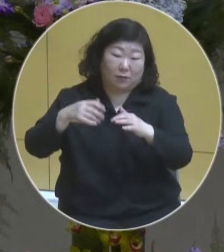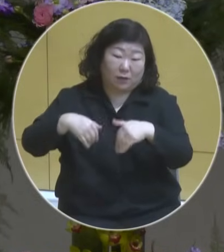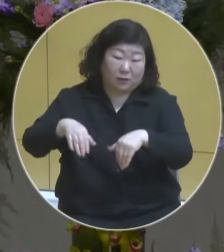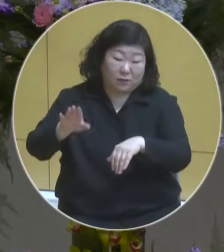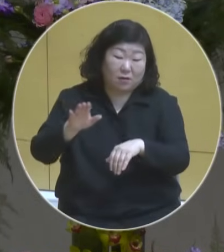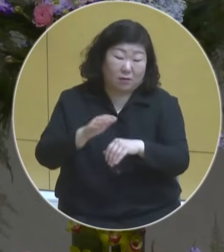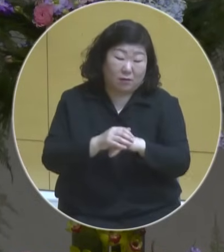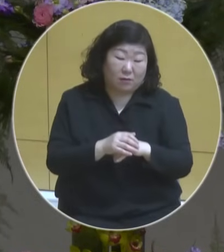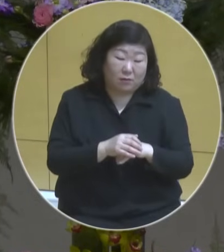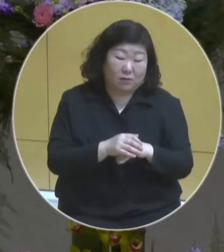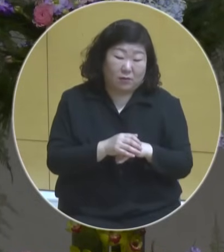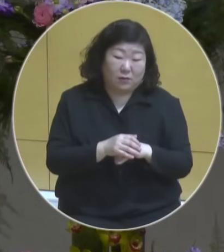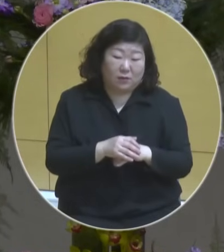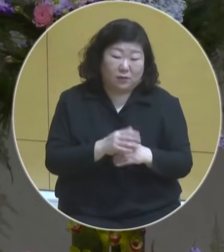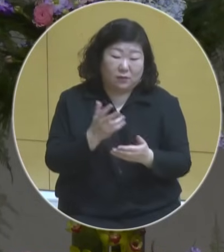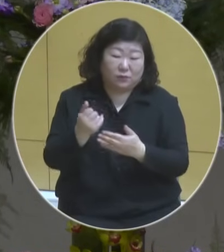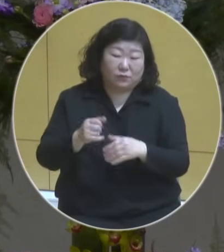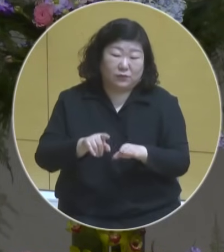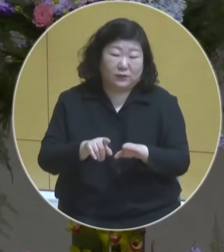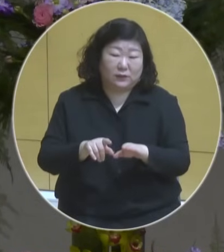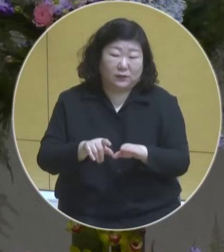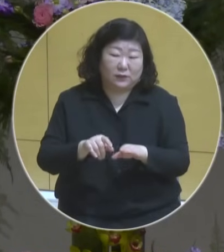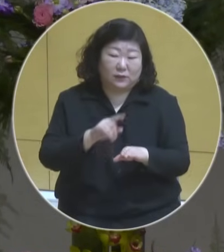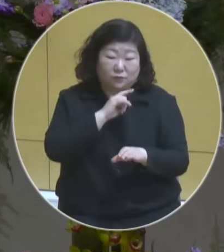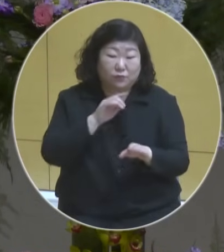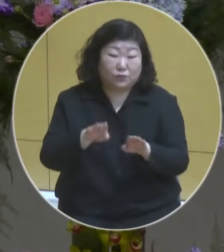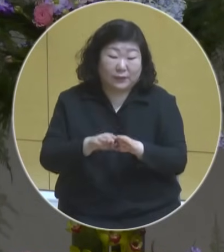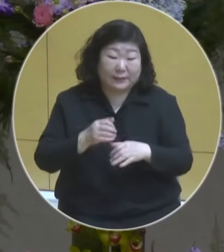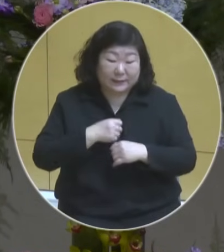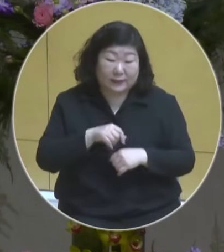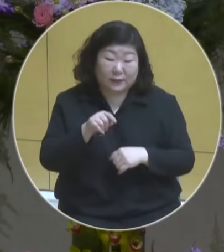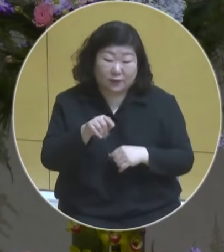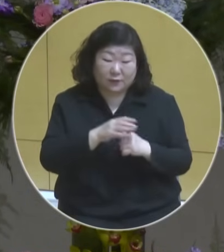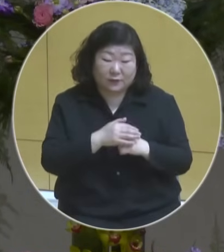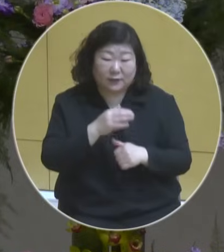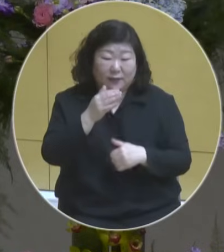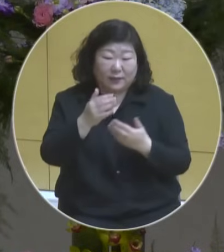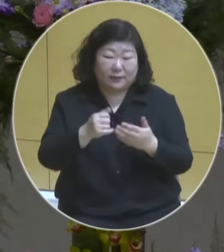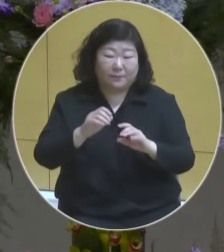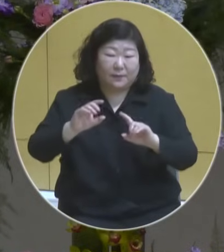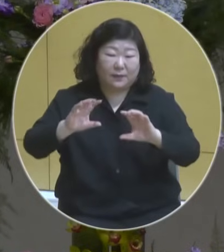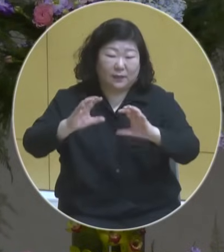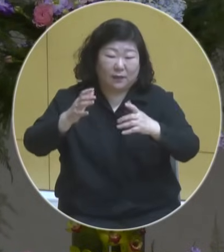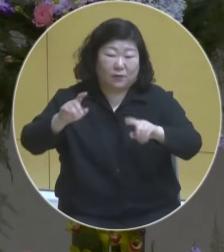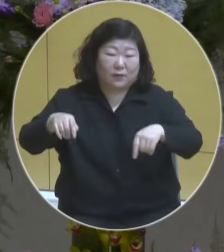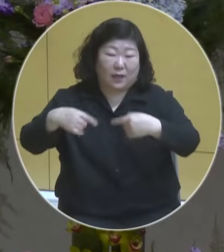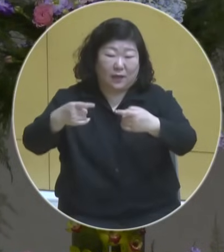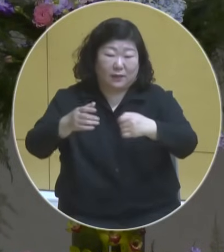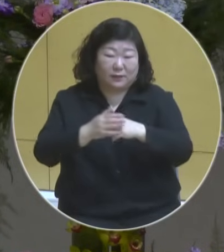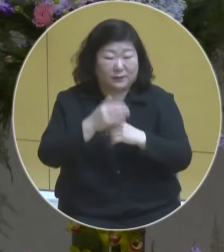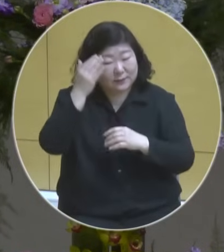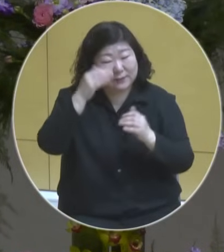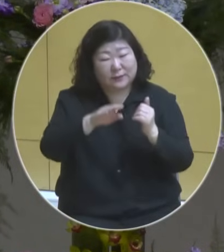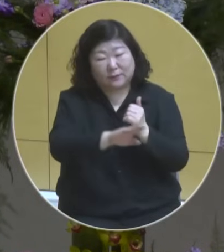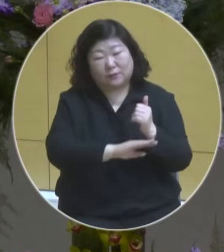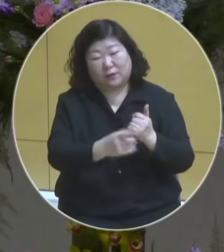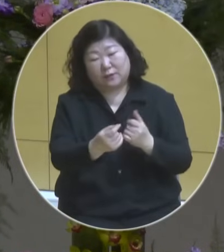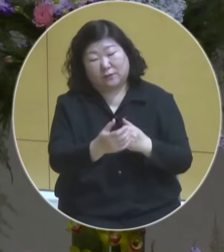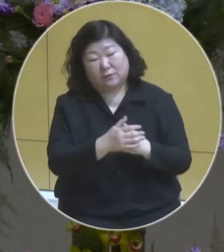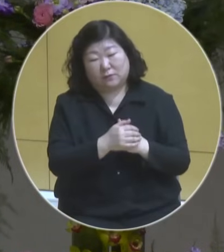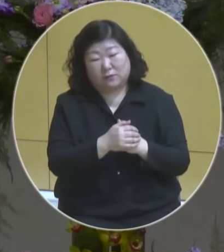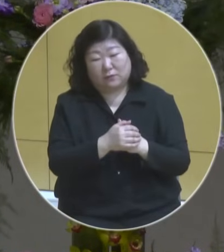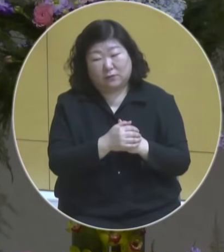예수 그리스도께 나아가는 그림자인 것입니다 여러분 주일이 우리를 구원할 수 없지만 구원받는 백성은